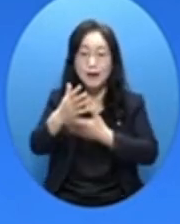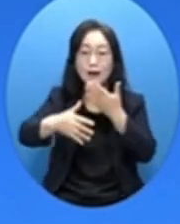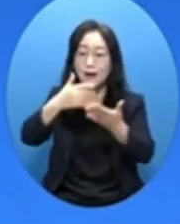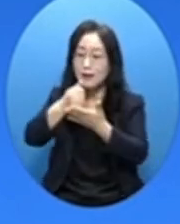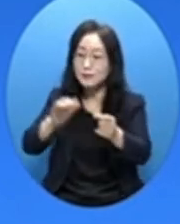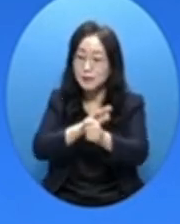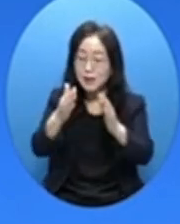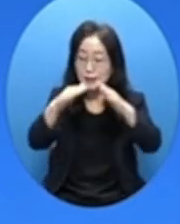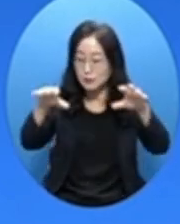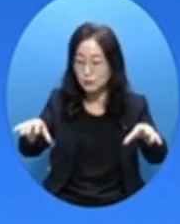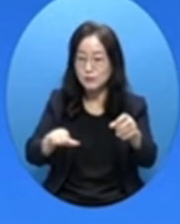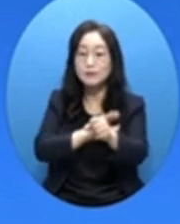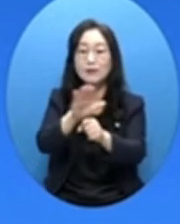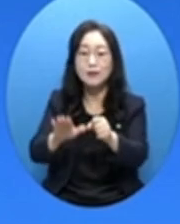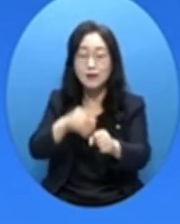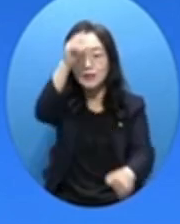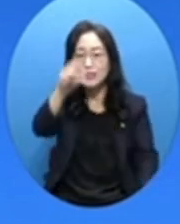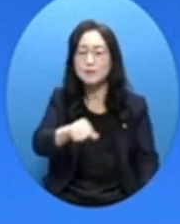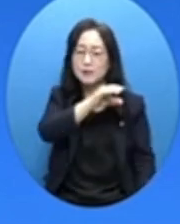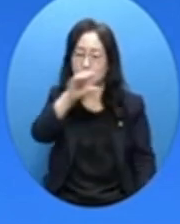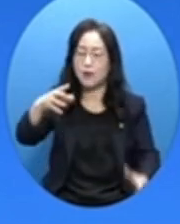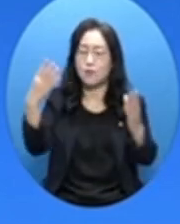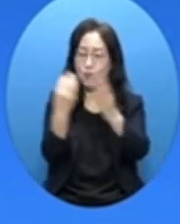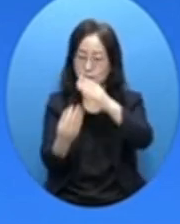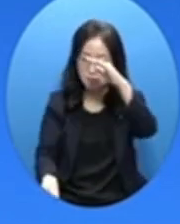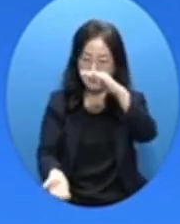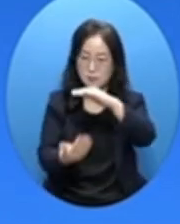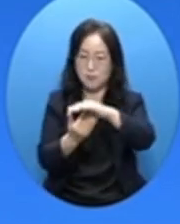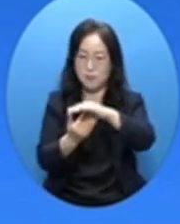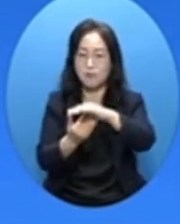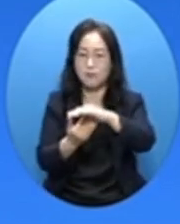사랑, 이웃 사랑이 십자가의 완성인 것입니다.